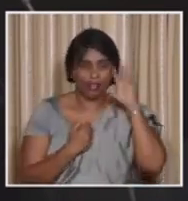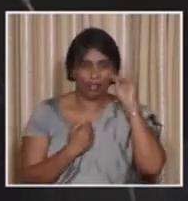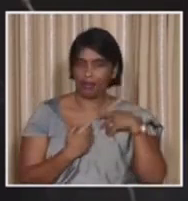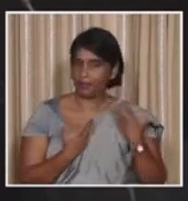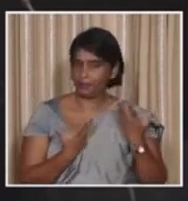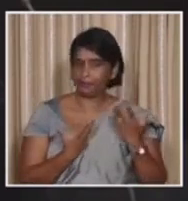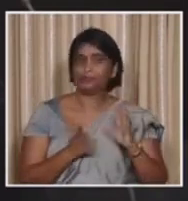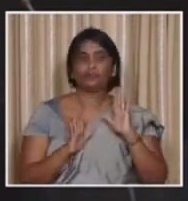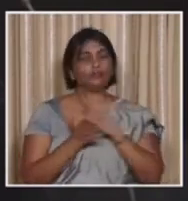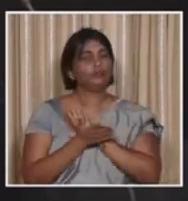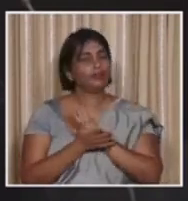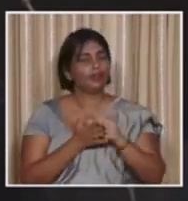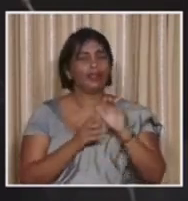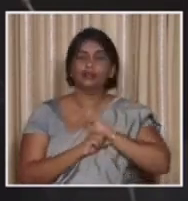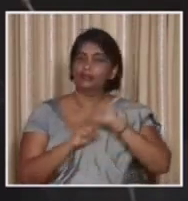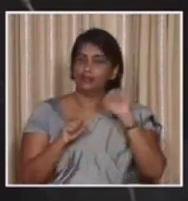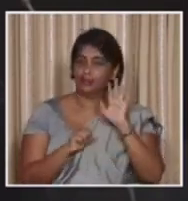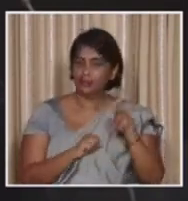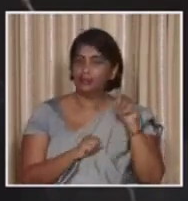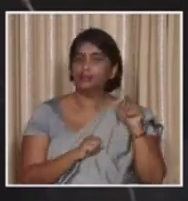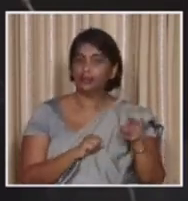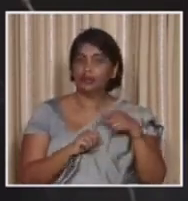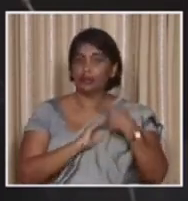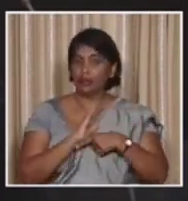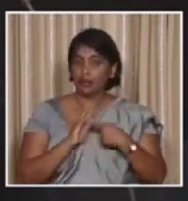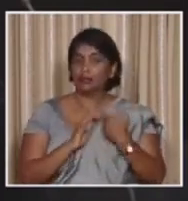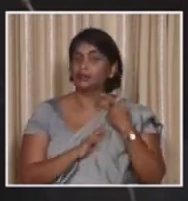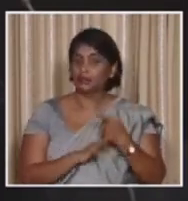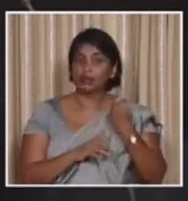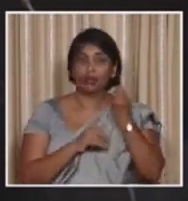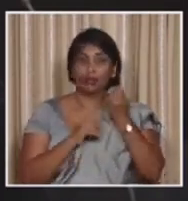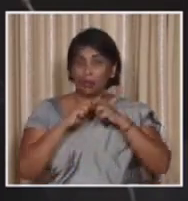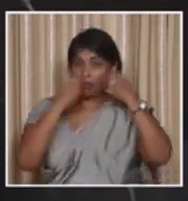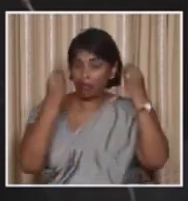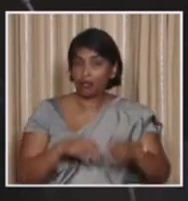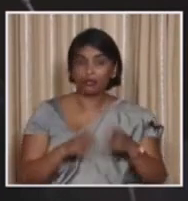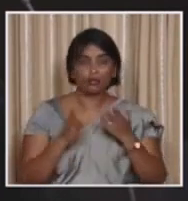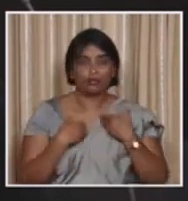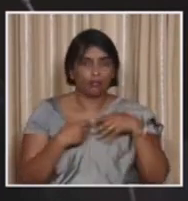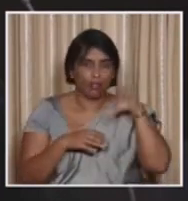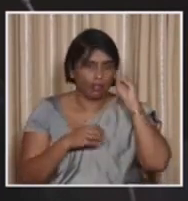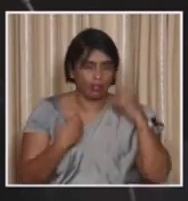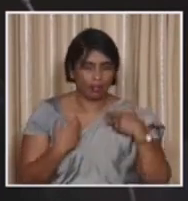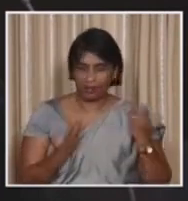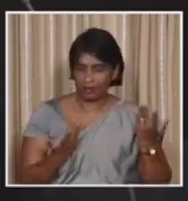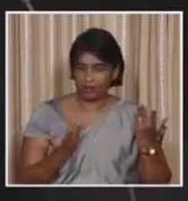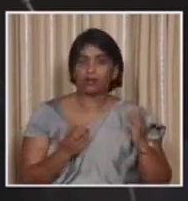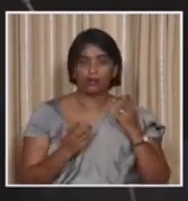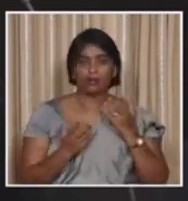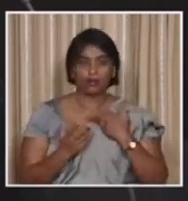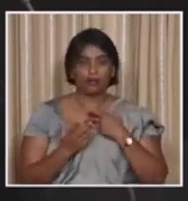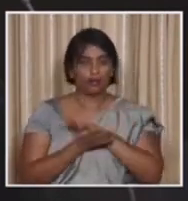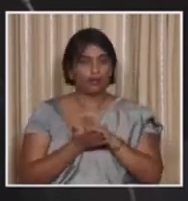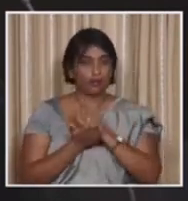නැහැ. සාමකාමී උද්ඝෝෂණයක් තියෙන එක තුලින් කොහොමද රටේ ආර්ථිකය කඩාකප්පල් වෙන්නේ කියන එක මට නම් තේරෙන්නේ නැහැ. ඒක මට